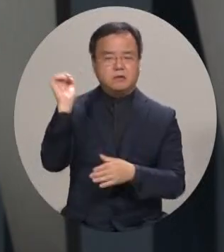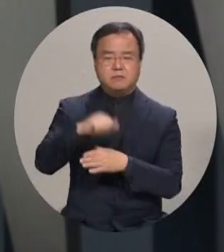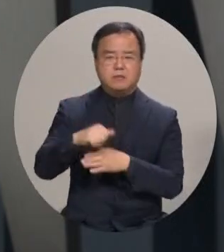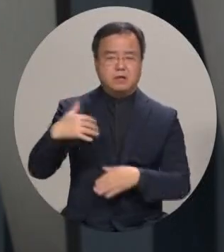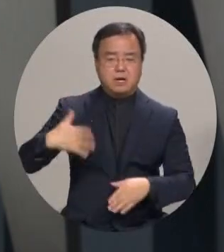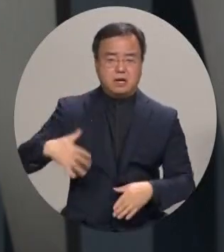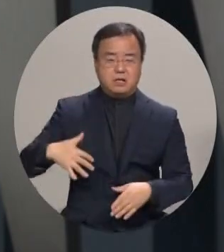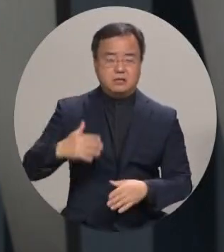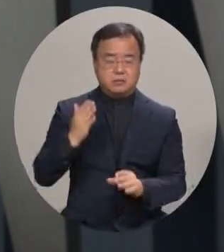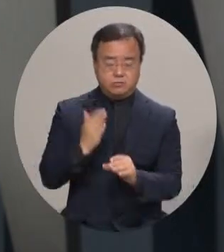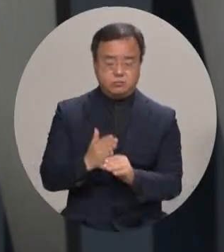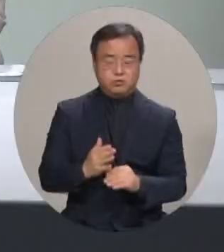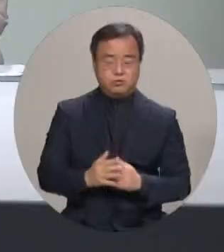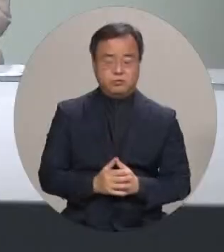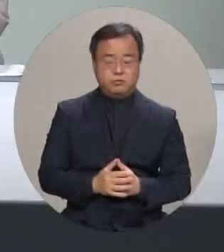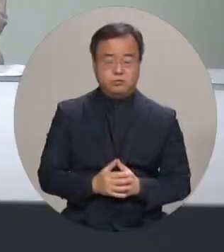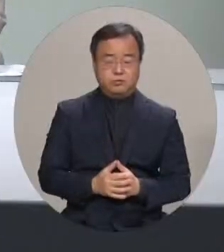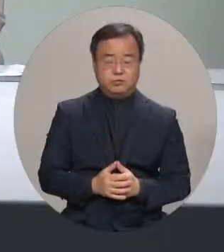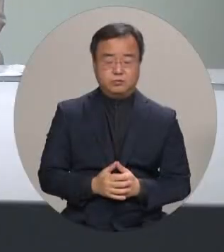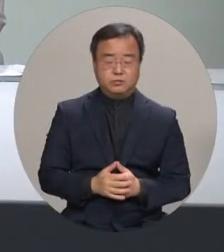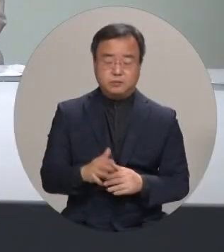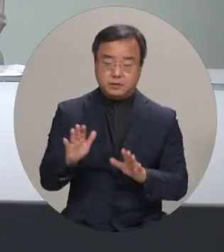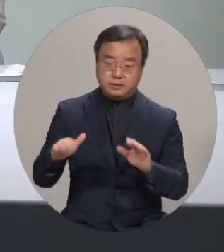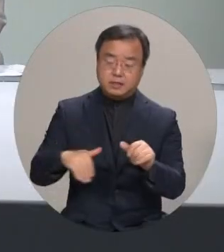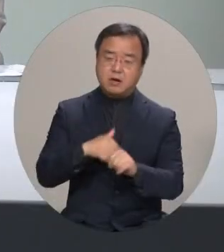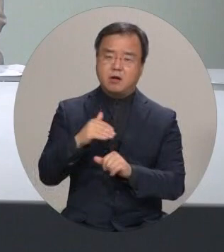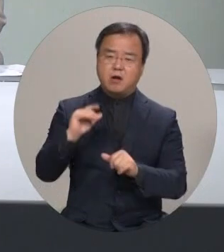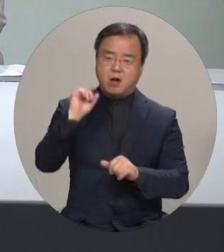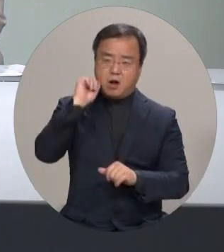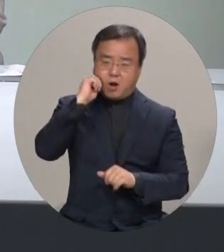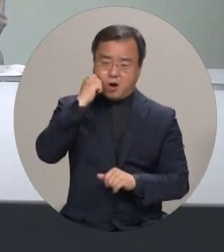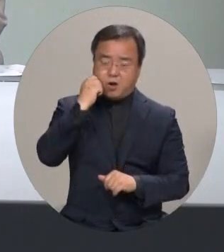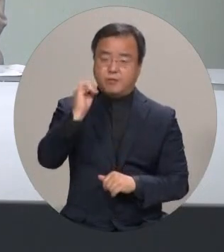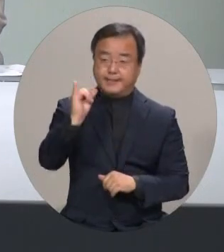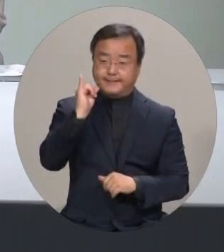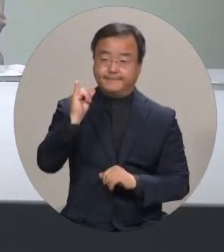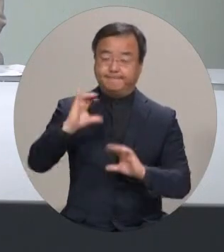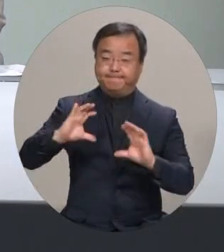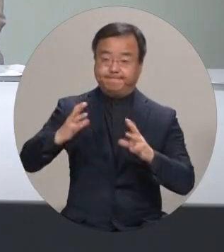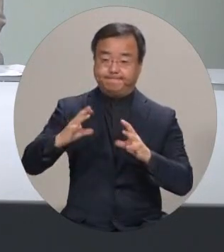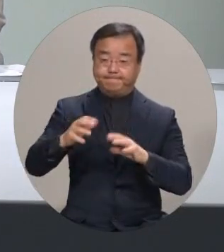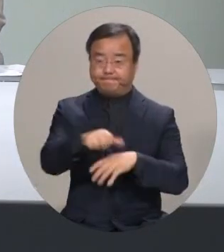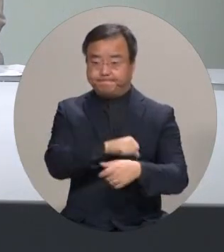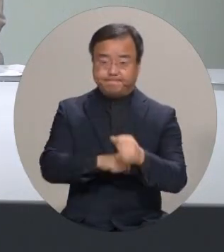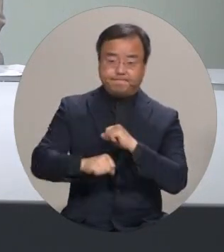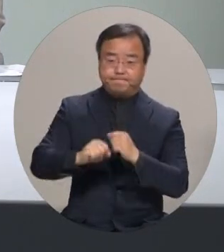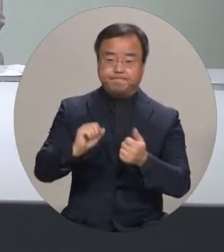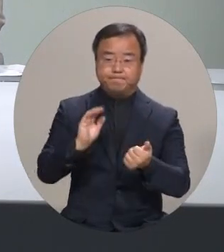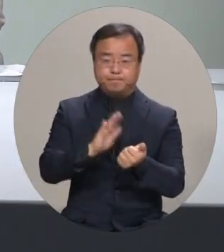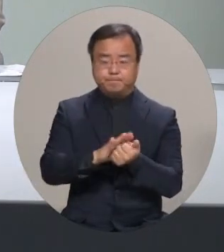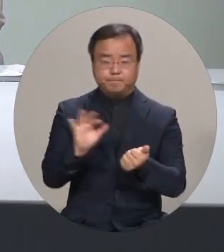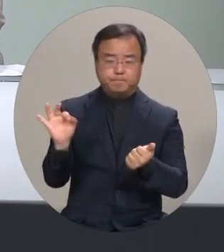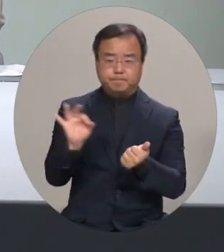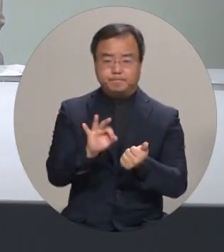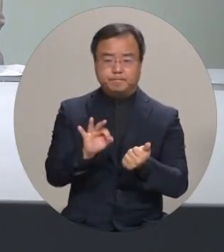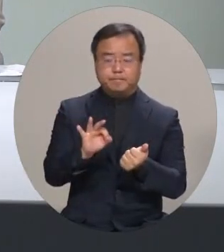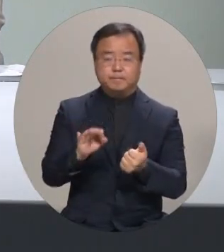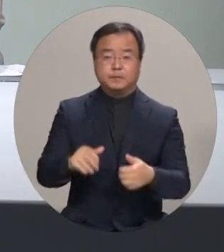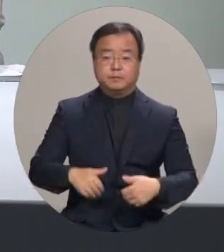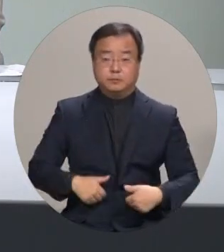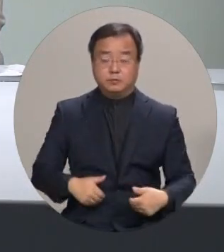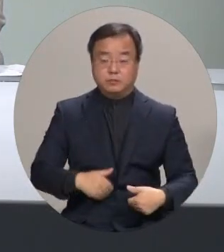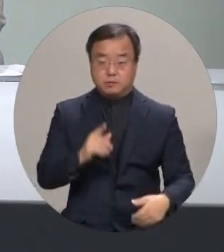지금까지네 그이 현실적으로 좀 어려운 부분이 있으니까 국가가 나서서 좀 적극적으로 양육비를 지급해야 된다 이런 지적도